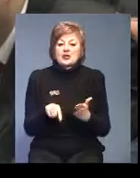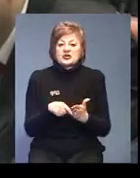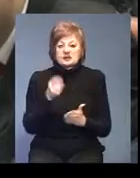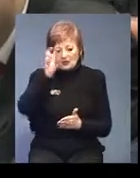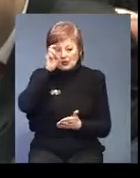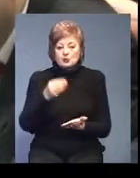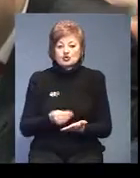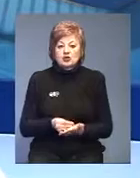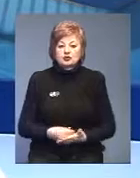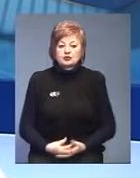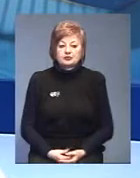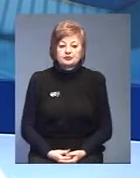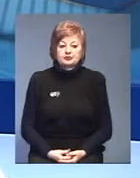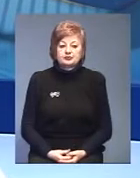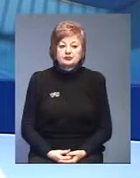бюджету.